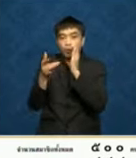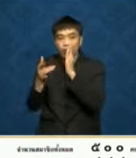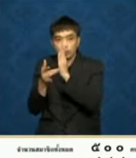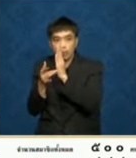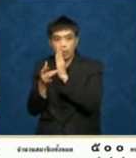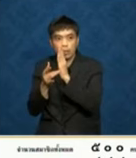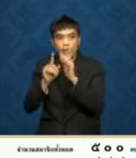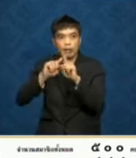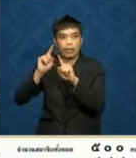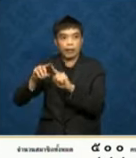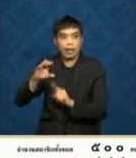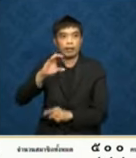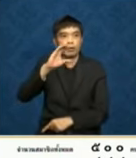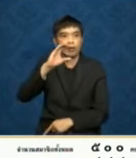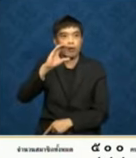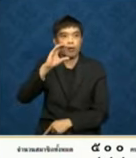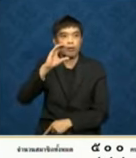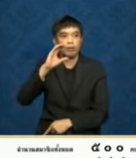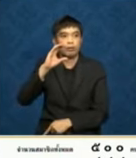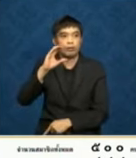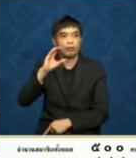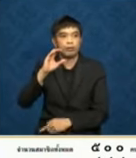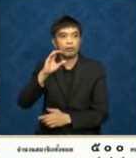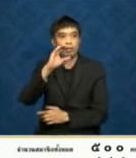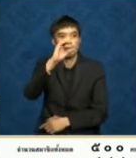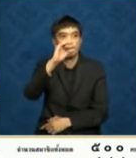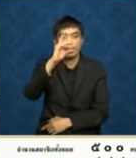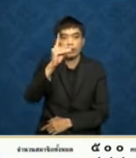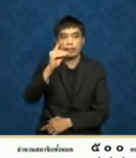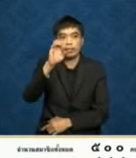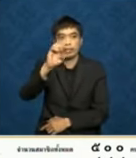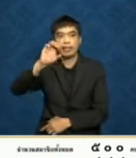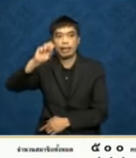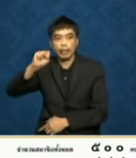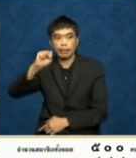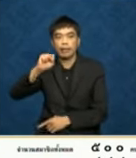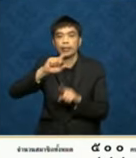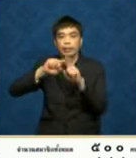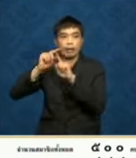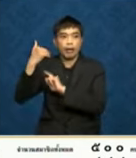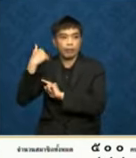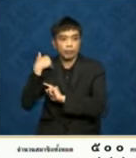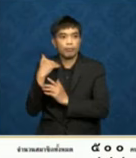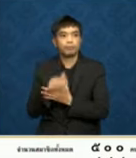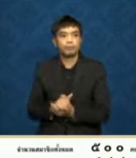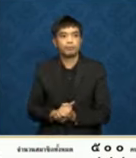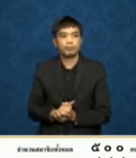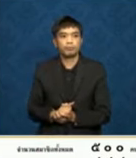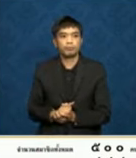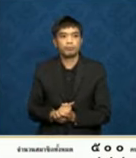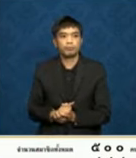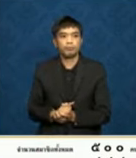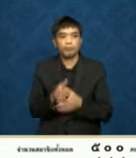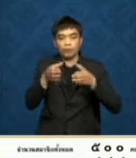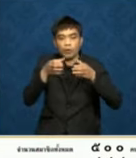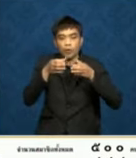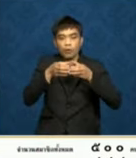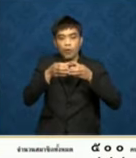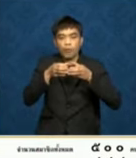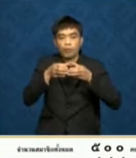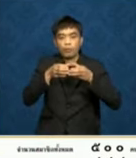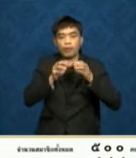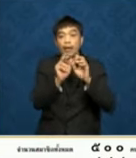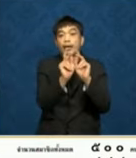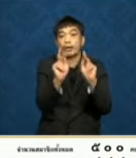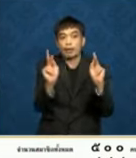ถึ 1 ปเท่านั้น แตน้ทานครั สอสอพธรพงก่อนหนานี้อภิปรายไปแล้ครัวาเรื่องนี้คณะกรรมการบริห